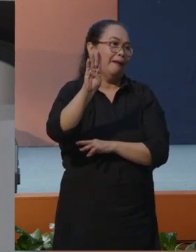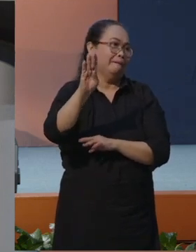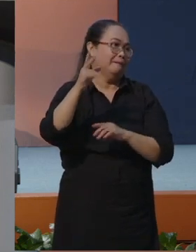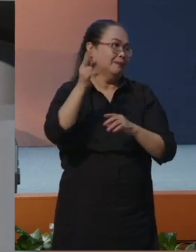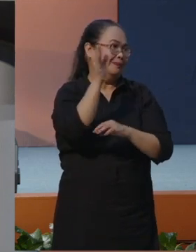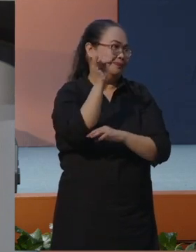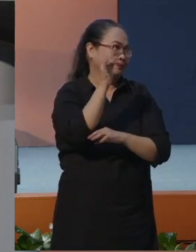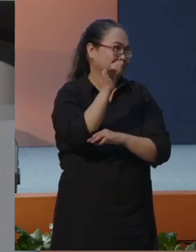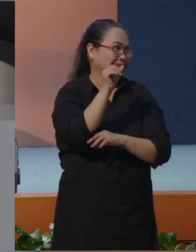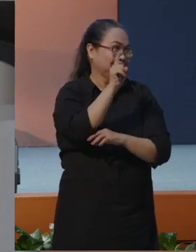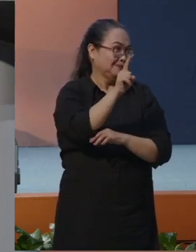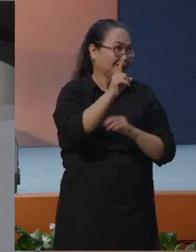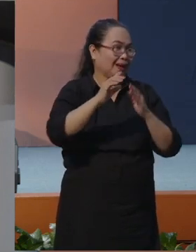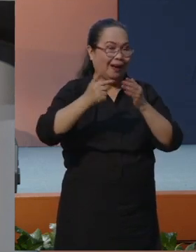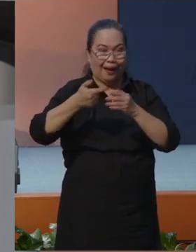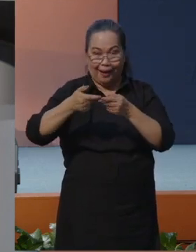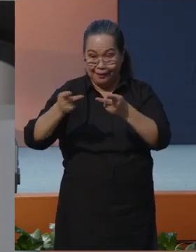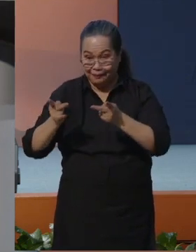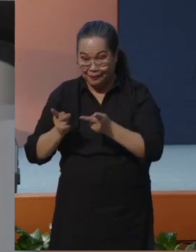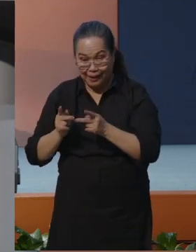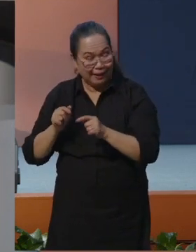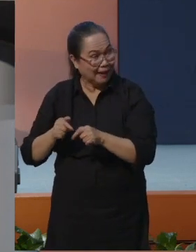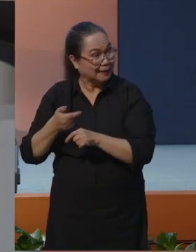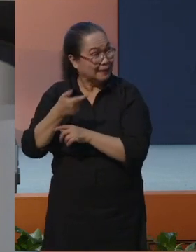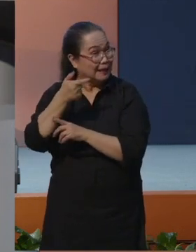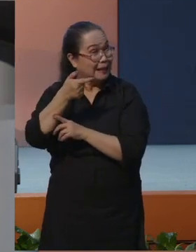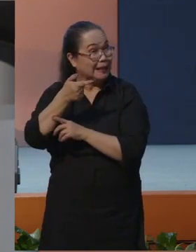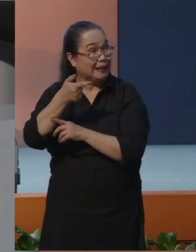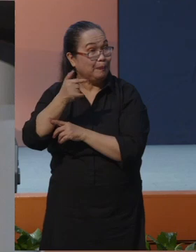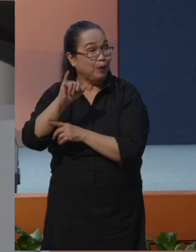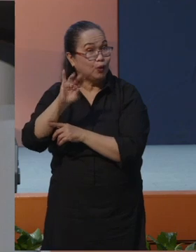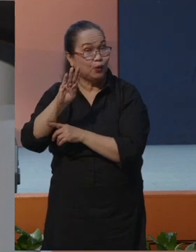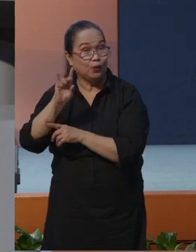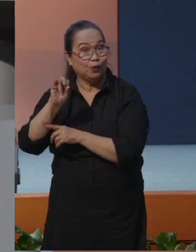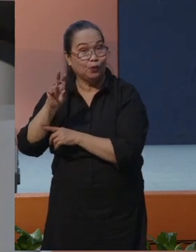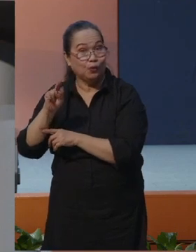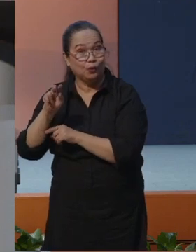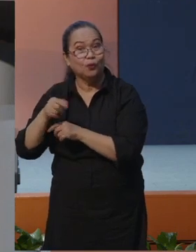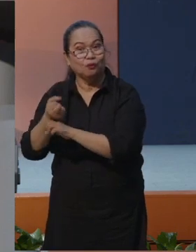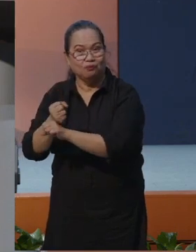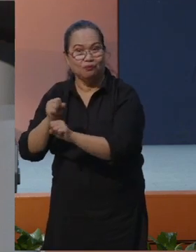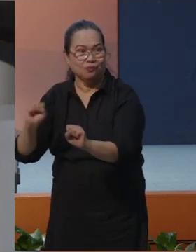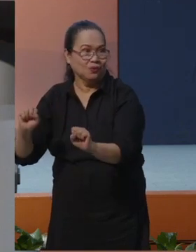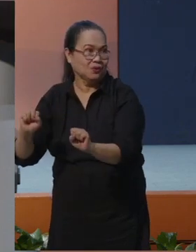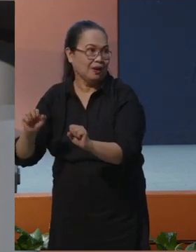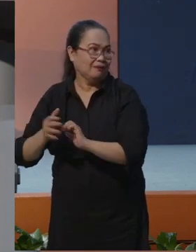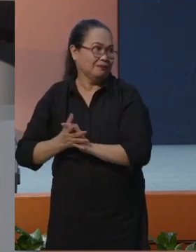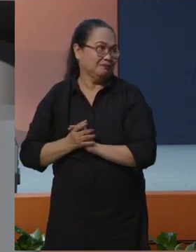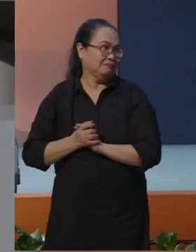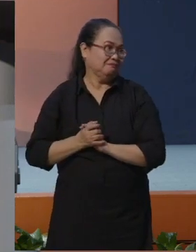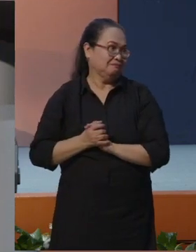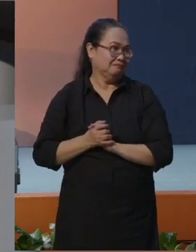At isang bayan na nanlinlang pa para sila ay maligtas, ang Gibeon.